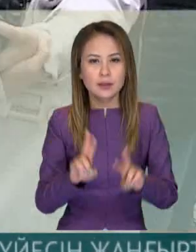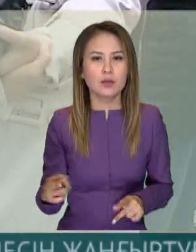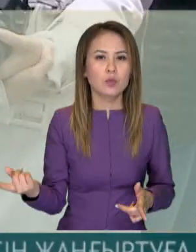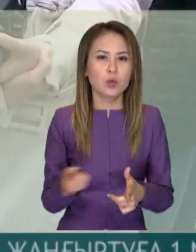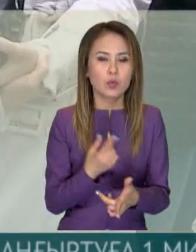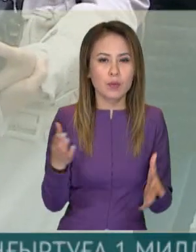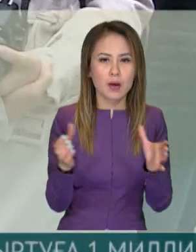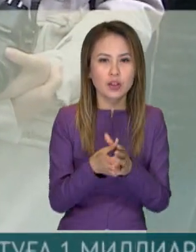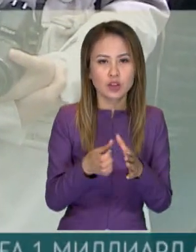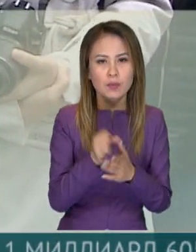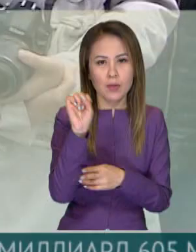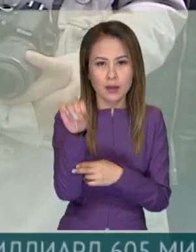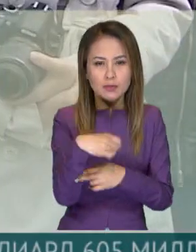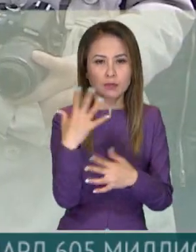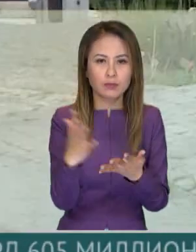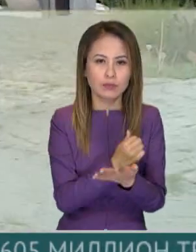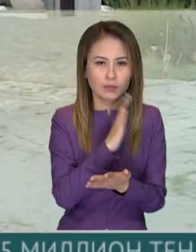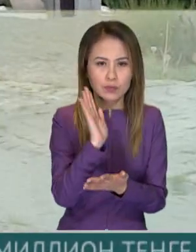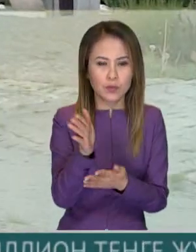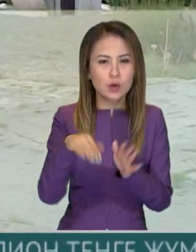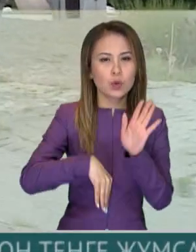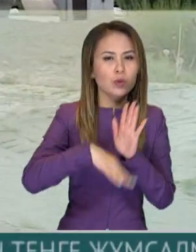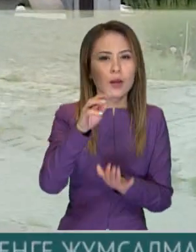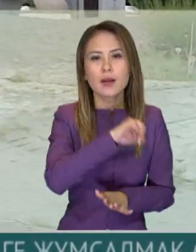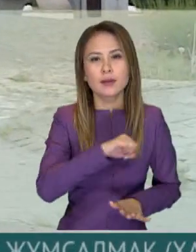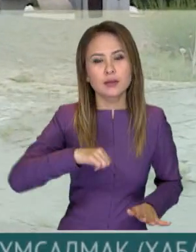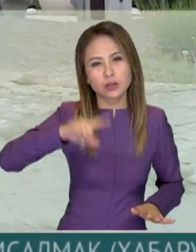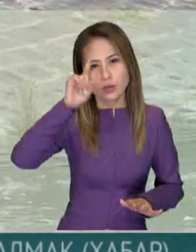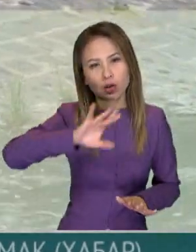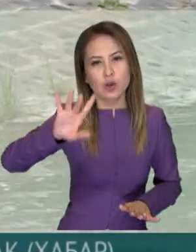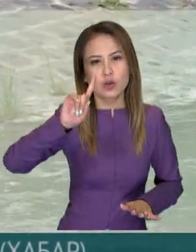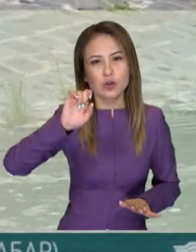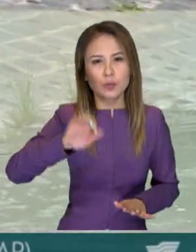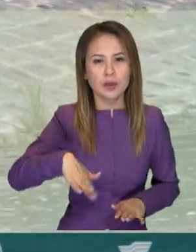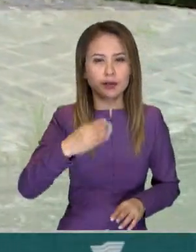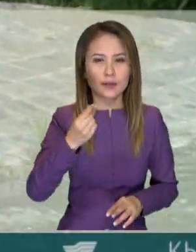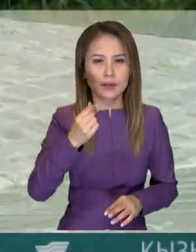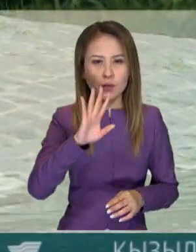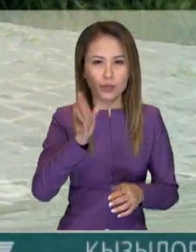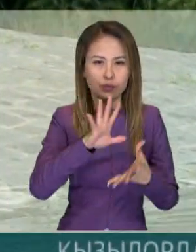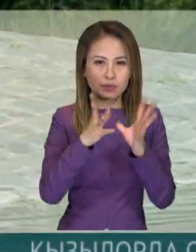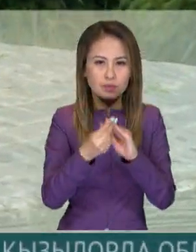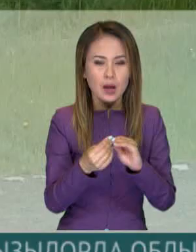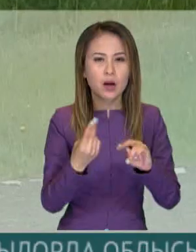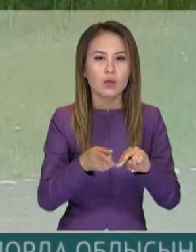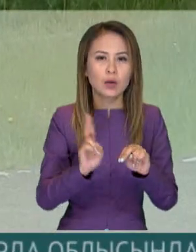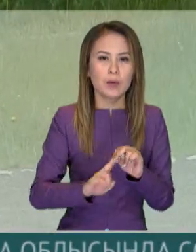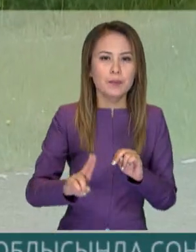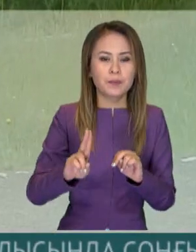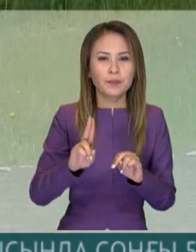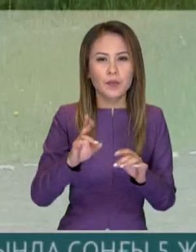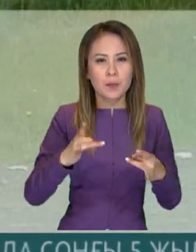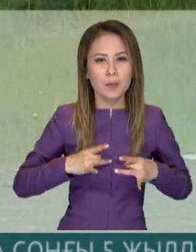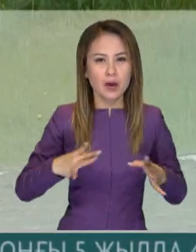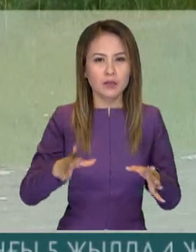арнайы сарапшылар тобы бағалап, жеңімпаздарды анықтайды. Үздік деп танылғандары 100 000 теңге сыйақыға ие болады. Айта кетейік, Елорда